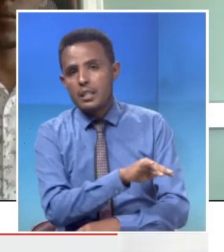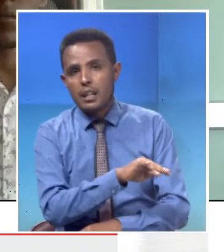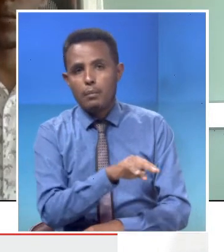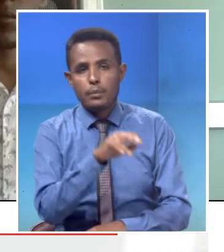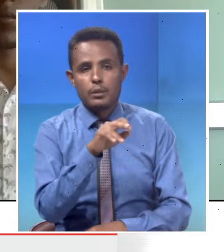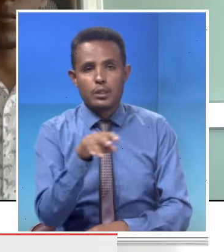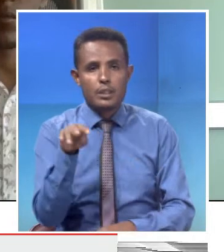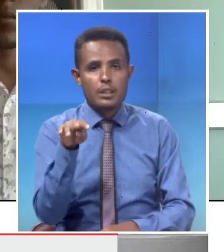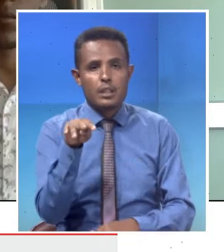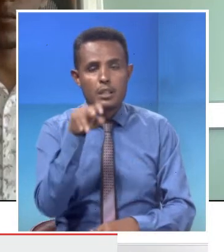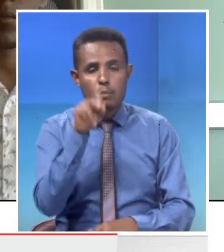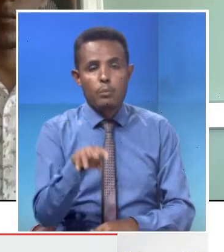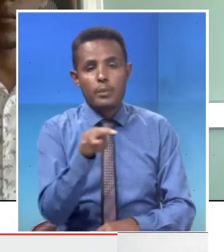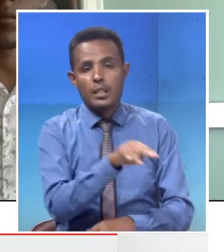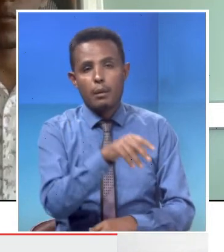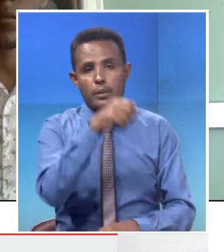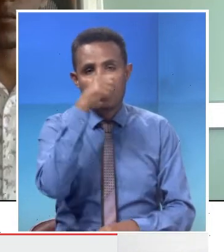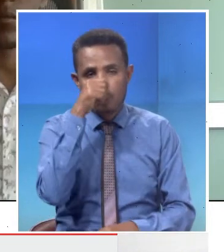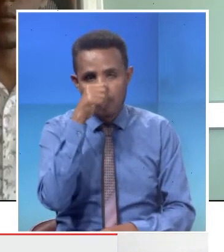ደቡብ ምዕራብ ኢትዮጵያ፣